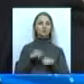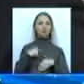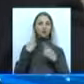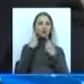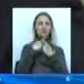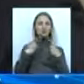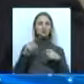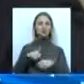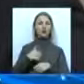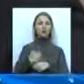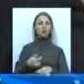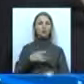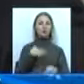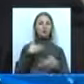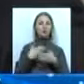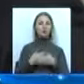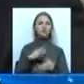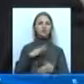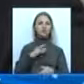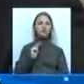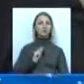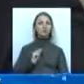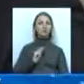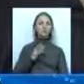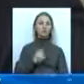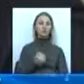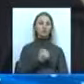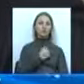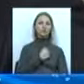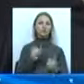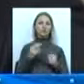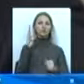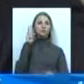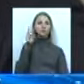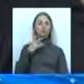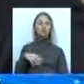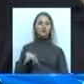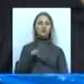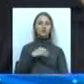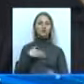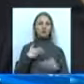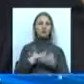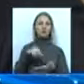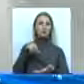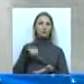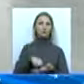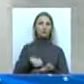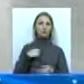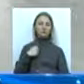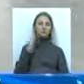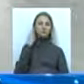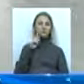істі ойдағыдай қолға алып жатыр деп айта алмаймыз. Қорғалжын, Сандықтау сынды керемет орындар бар. Оларда туризм саласын дамытулары қажет.